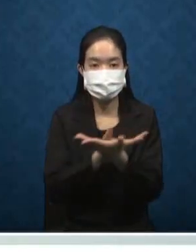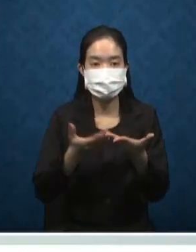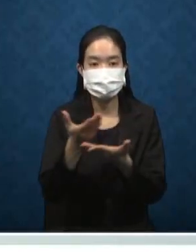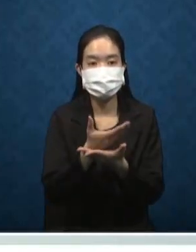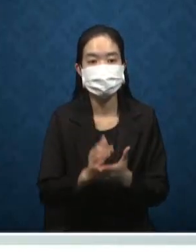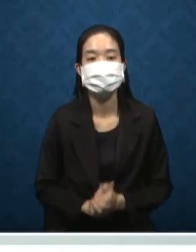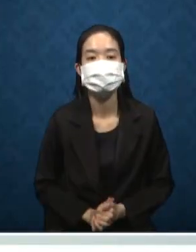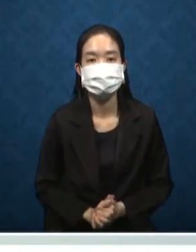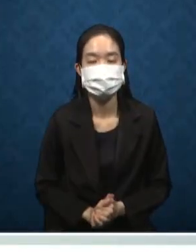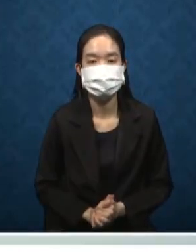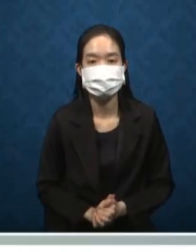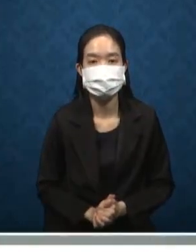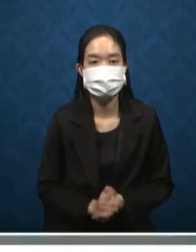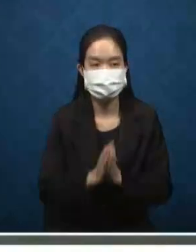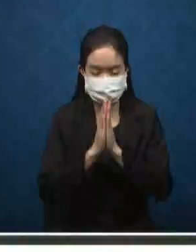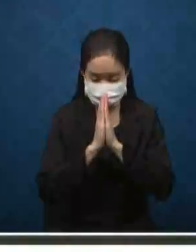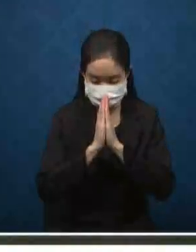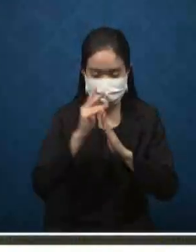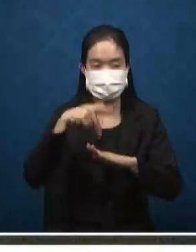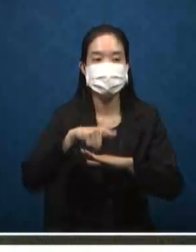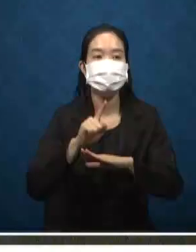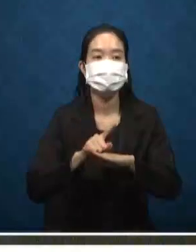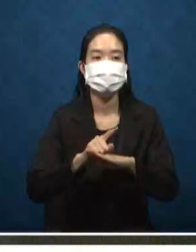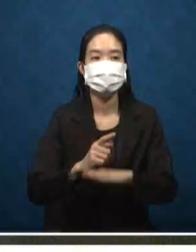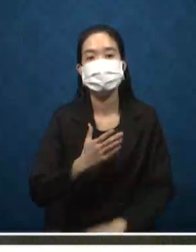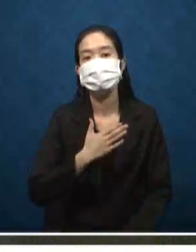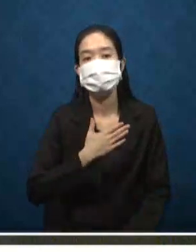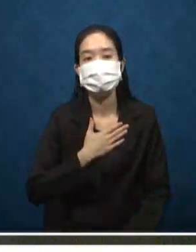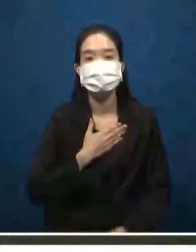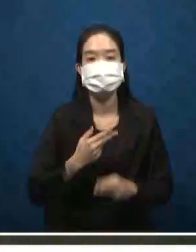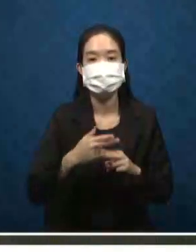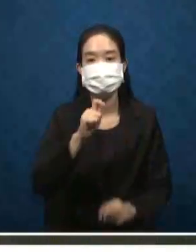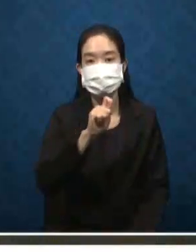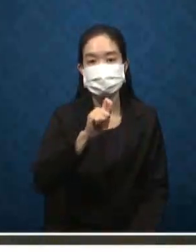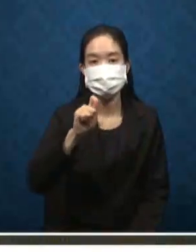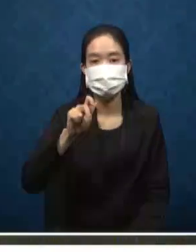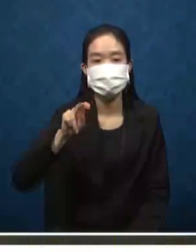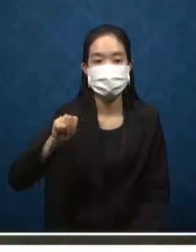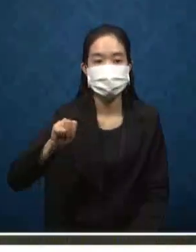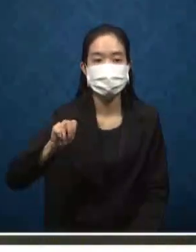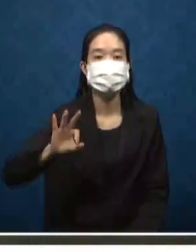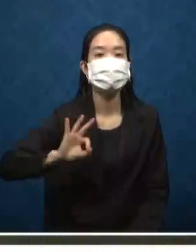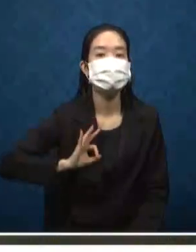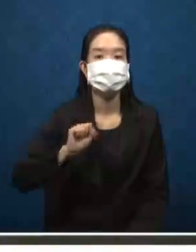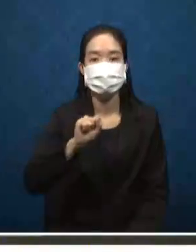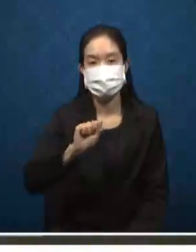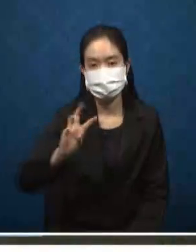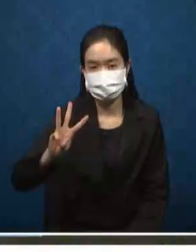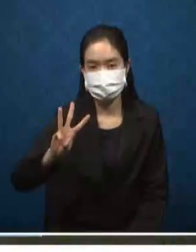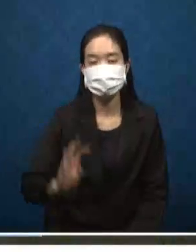กราบเรียนท่านประธานวุฒิสภาที่เคารพกระผมครูอรกาจกระโทกสมาชิกวุฒิสภา